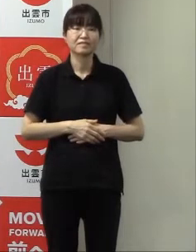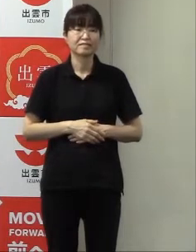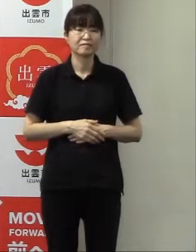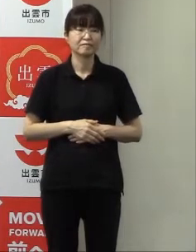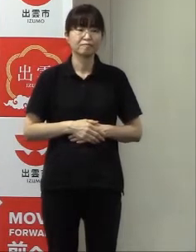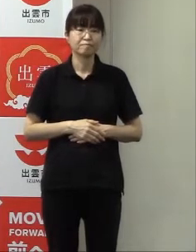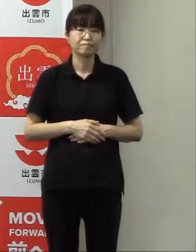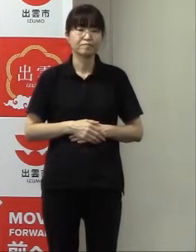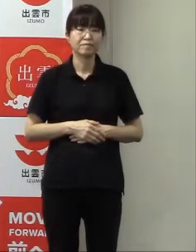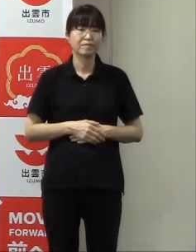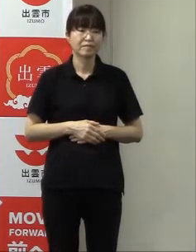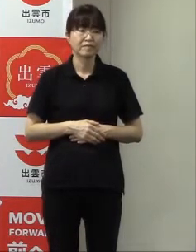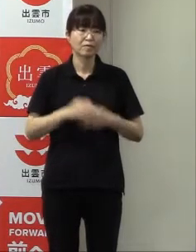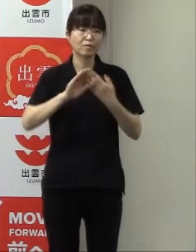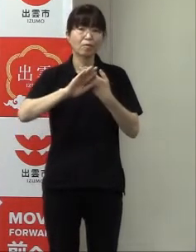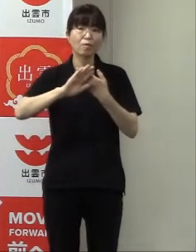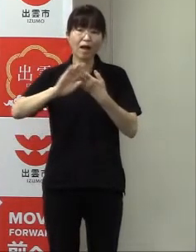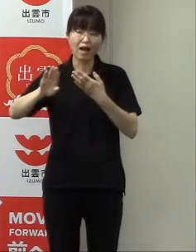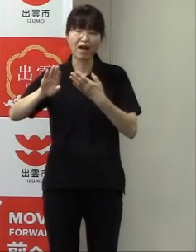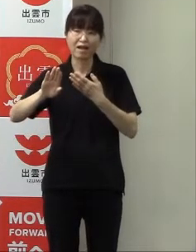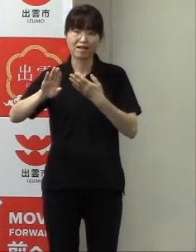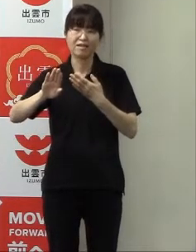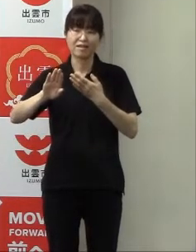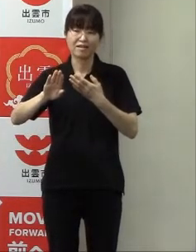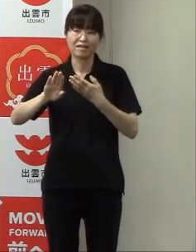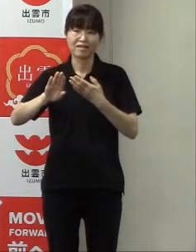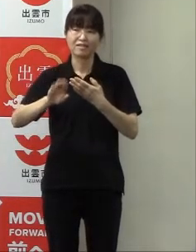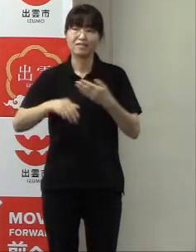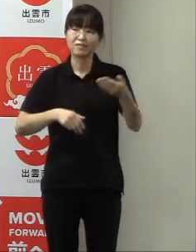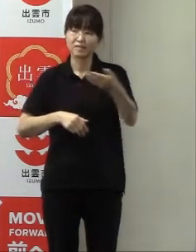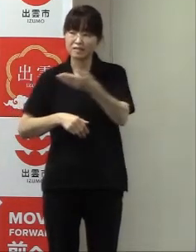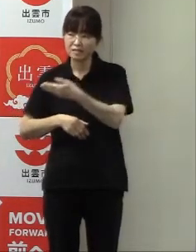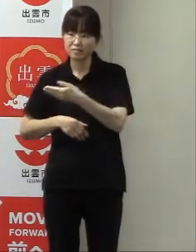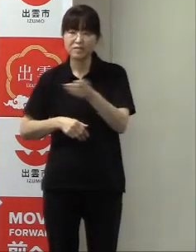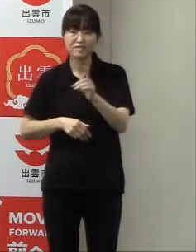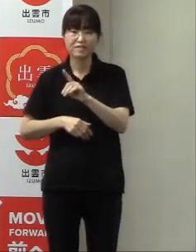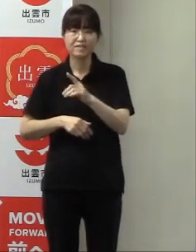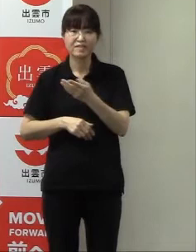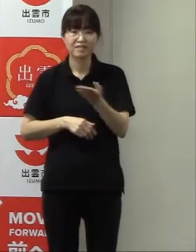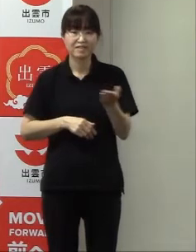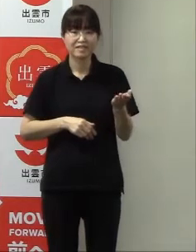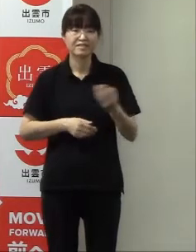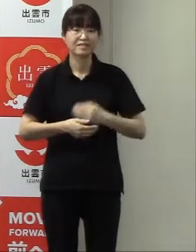それではその他について何かございましたらお願いいたします。